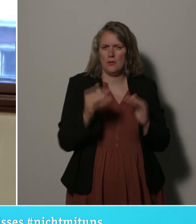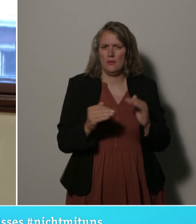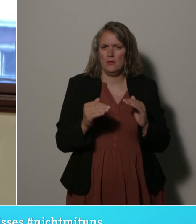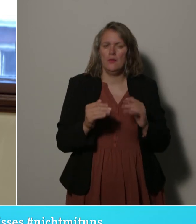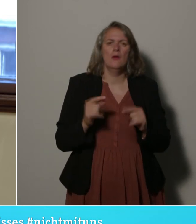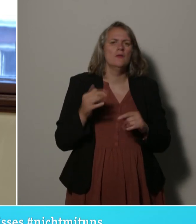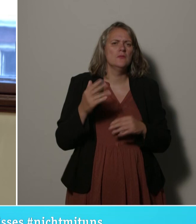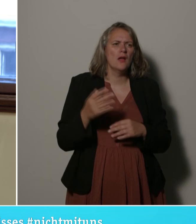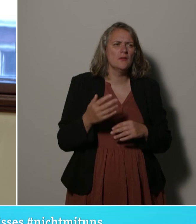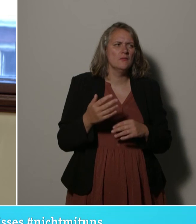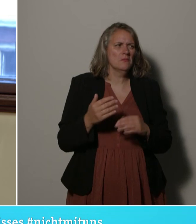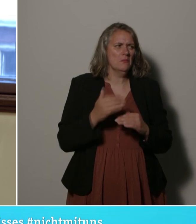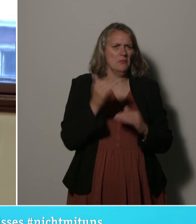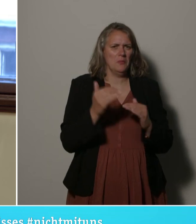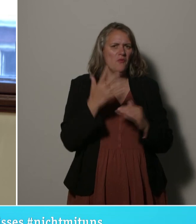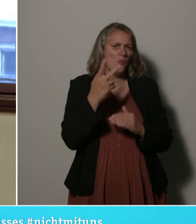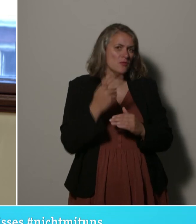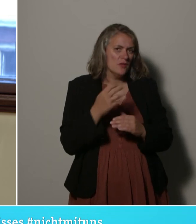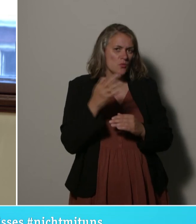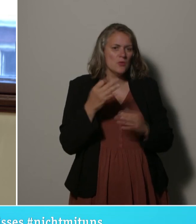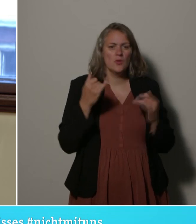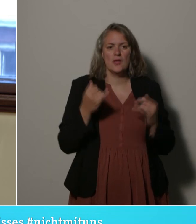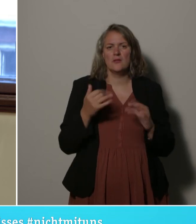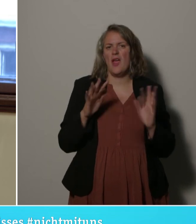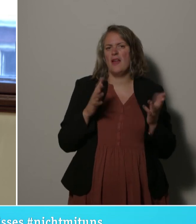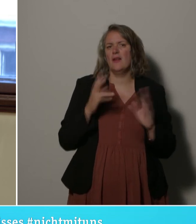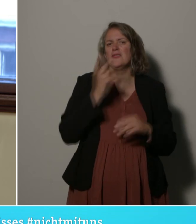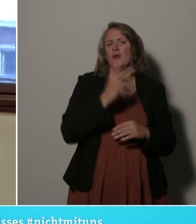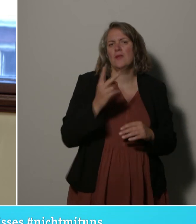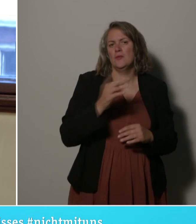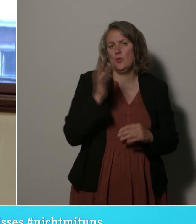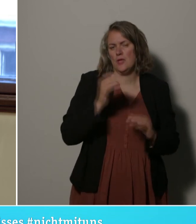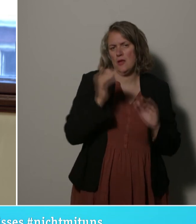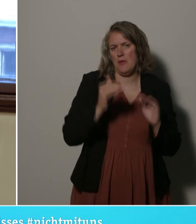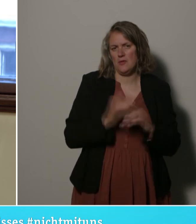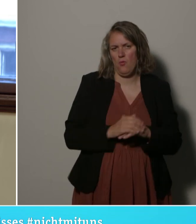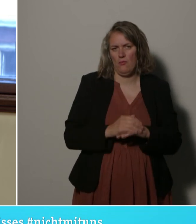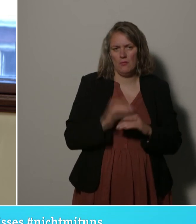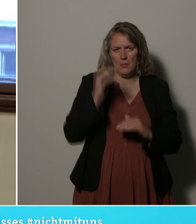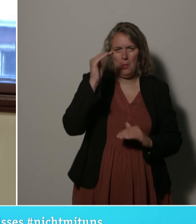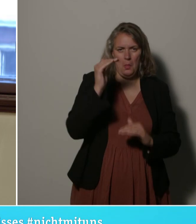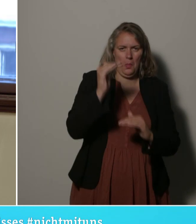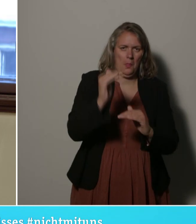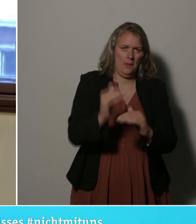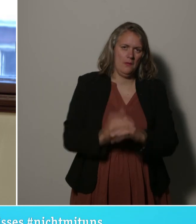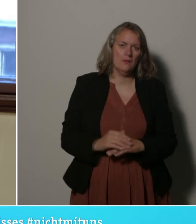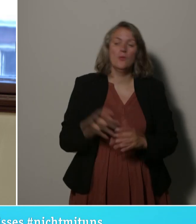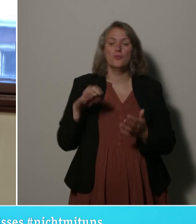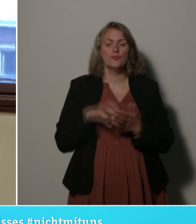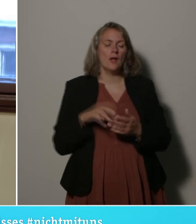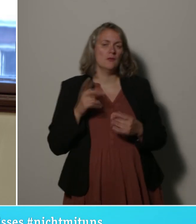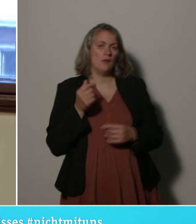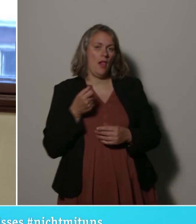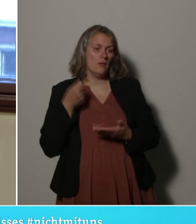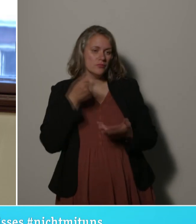nur 25%, und wenn man jetzt mal rechnet, sind es ungefähr 22%, und die Stadt stellt immer weniger Geld